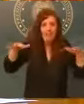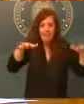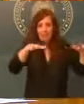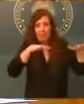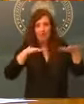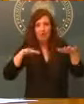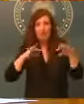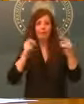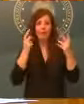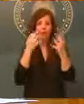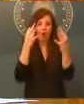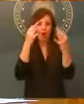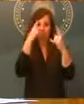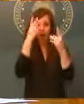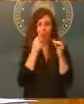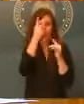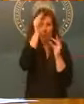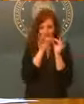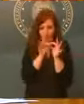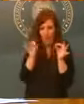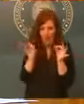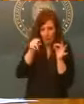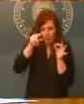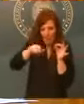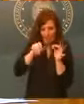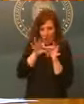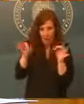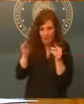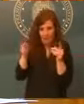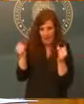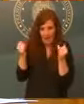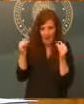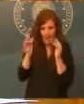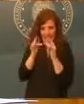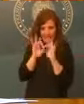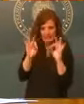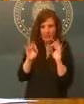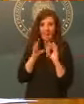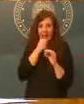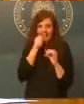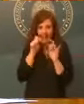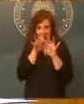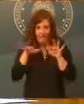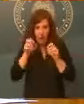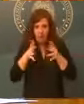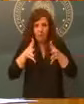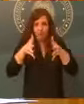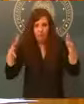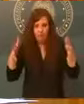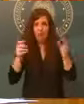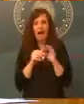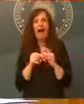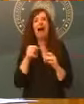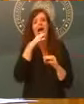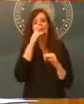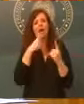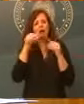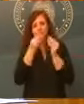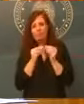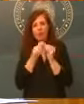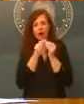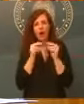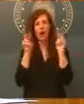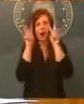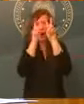bisogno di più spazi. E allora che cosa abbiamo fatto al Ministero dell'Istruzione? Abbiamo creato un software. Credetemi, non